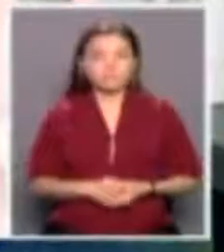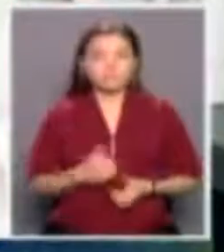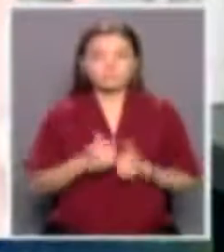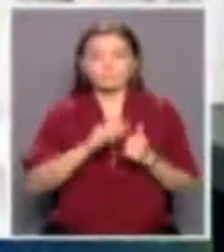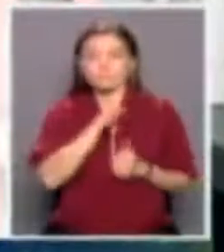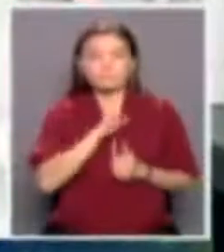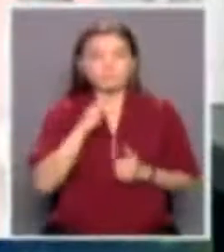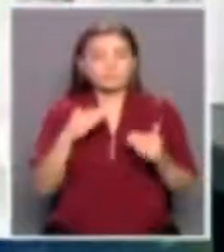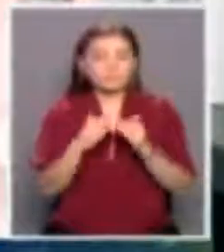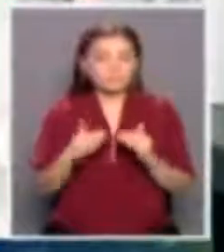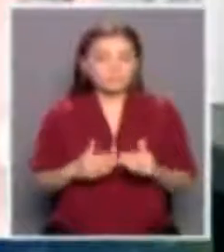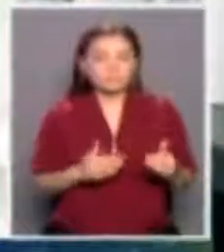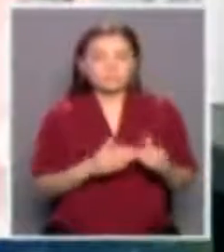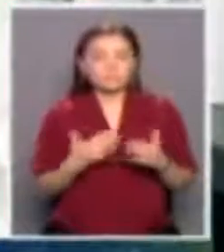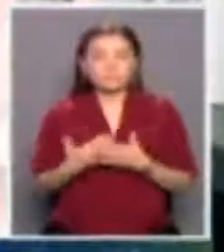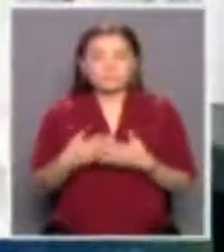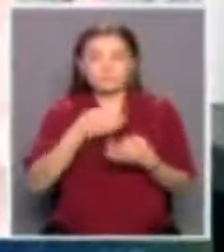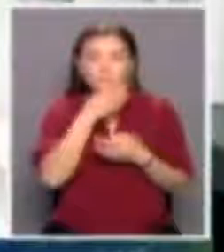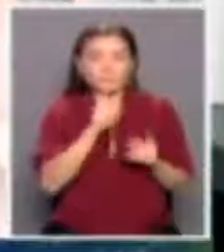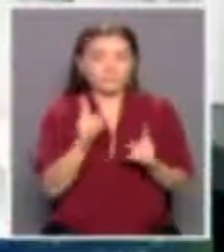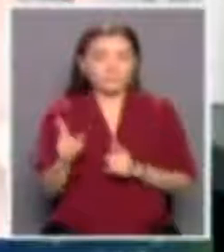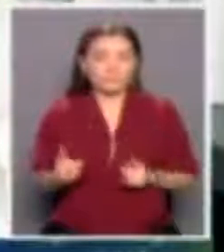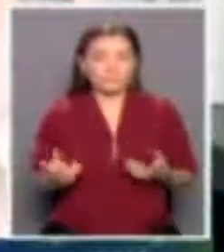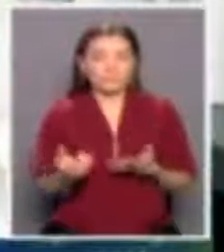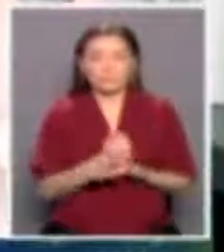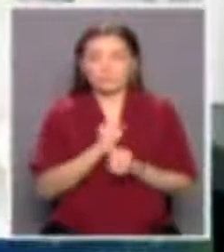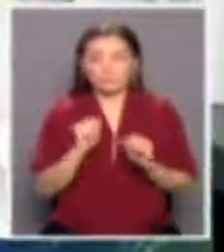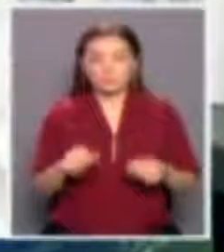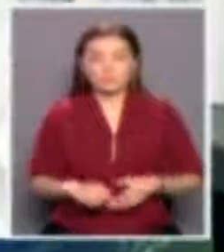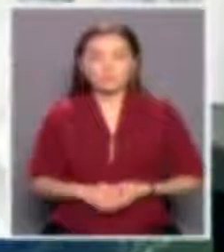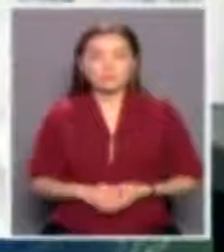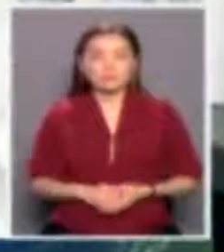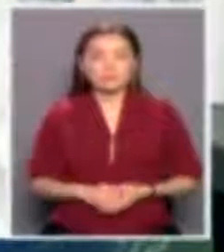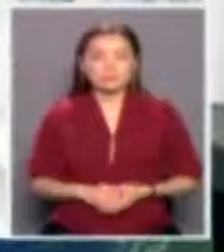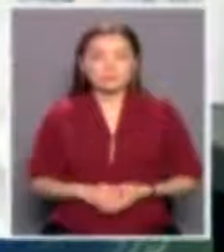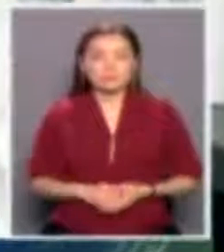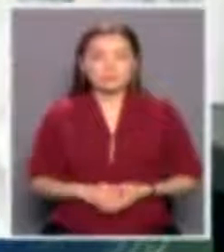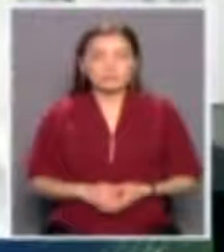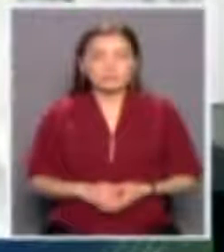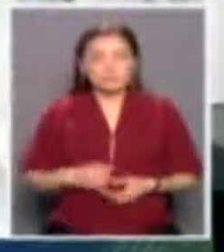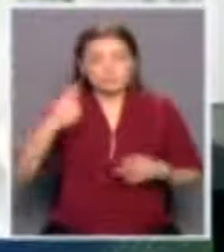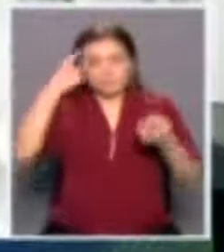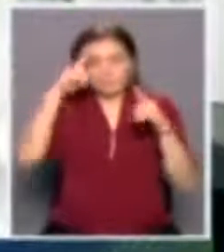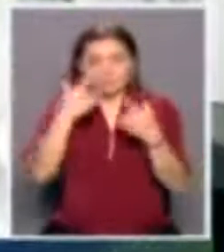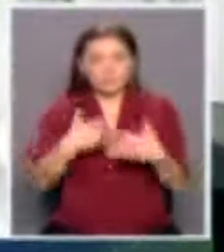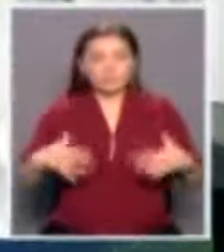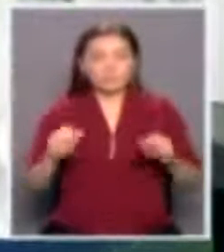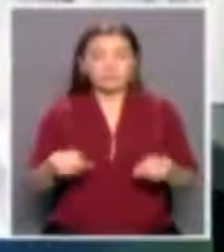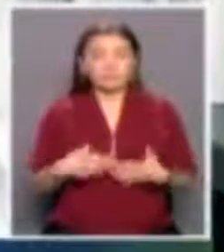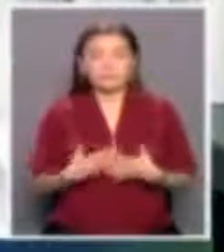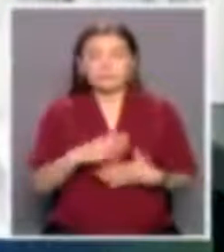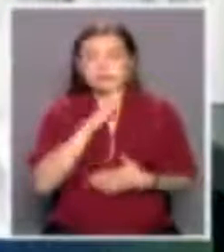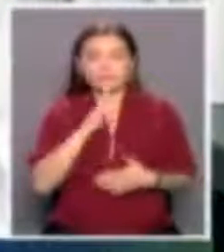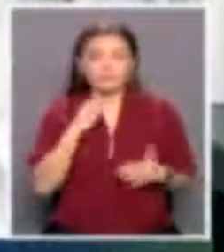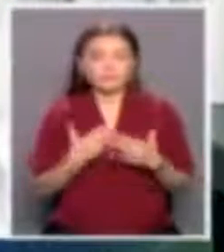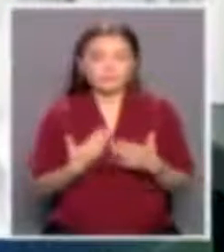әйел адамның үйінде кез келген дүниені табуға болады. Тек кішкене ғана фантазия қоссақ. Мысалға, әйел